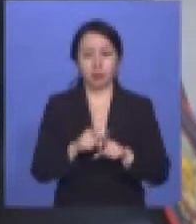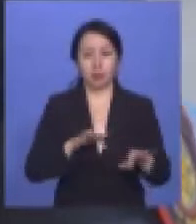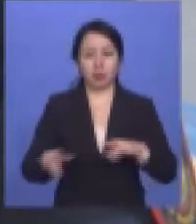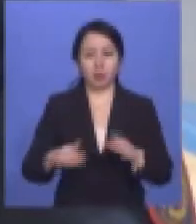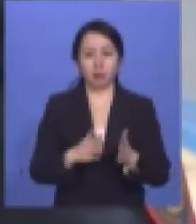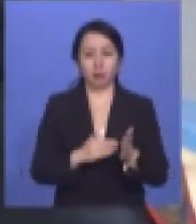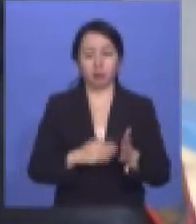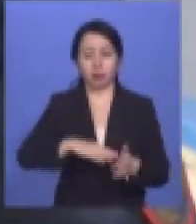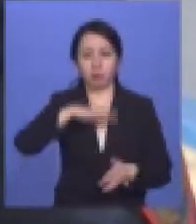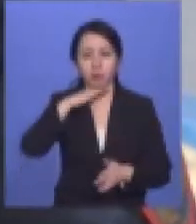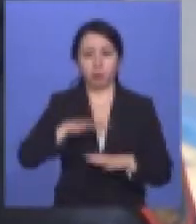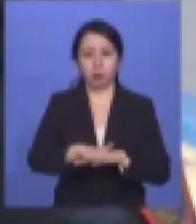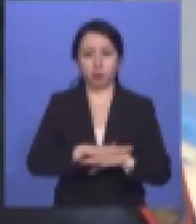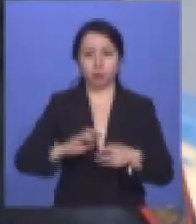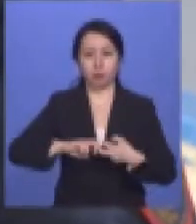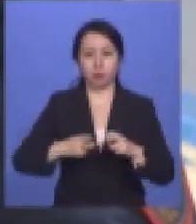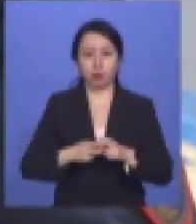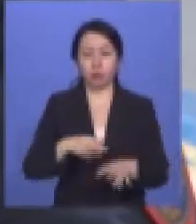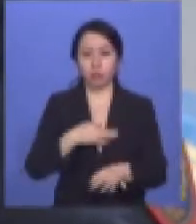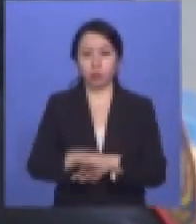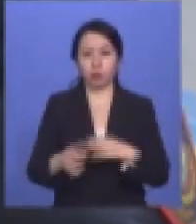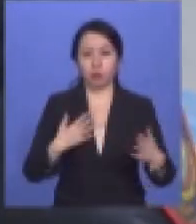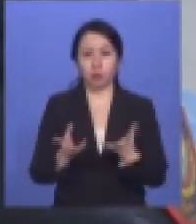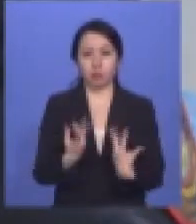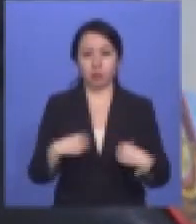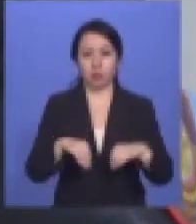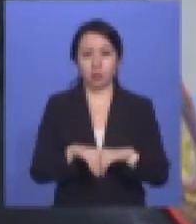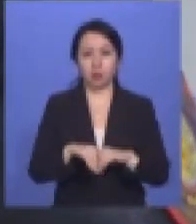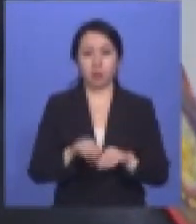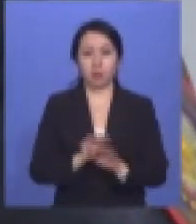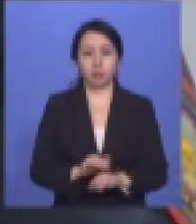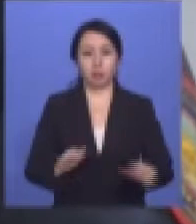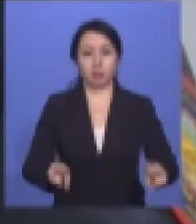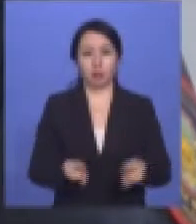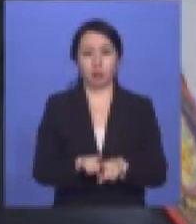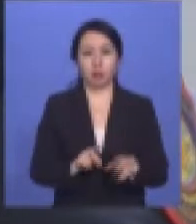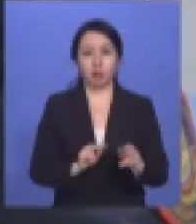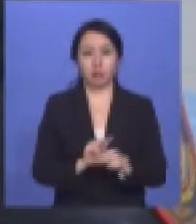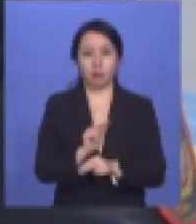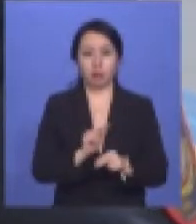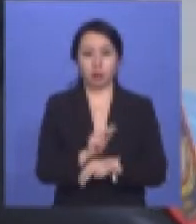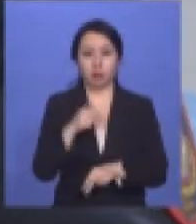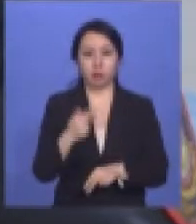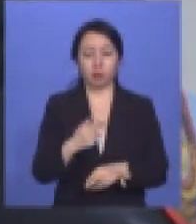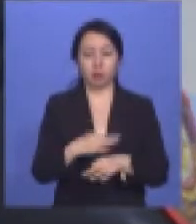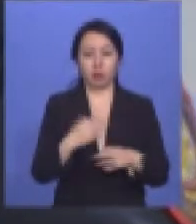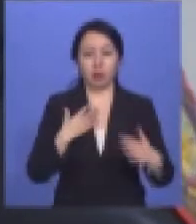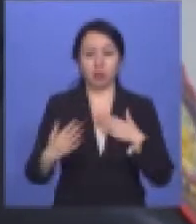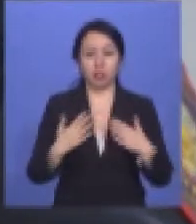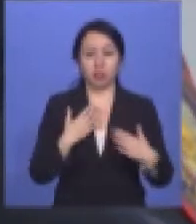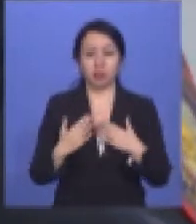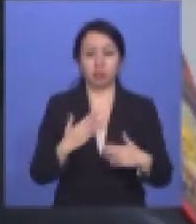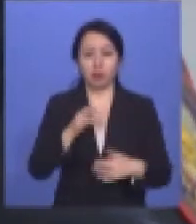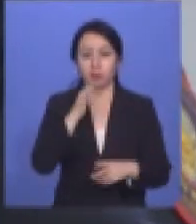является привлечение внимания общества к проблемам насилия в семье, жестокого обращения с детьми, а также формирование к нему негативного отношения.